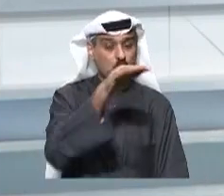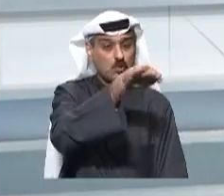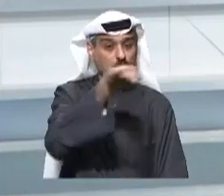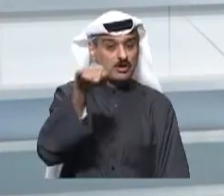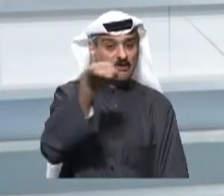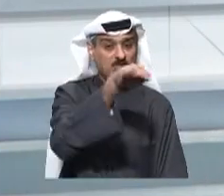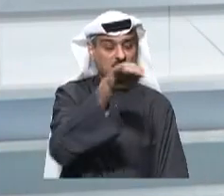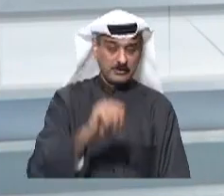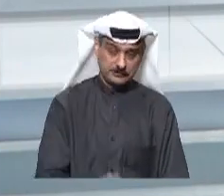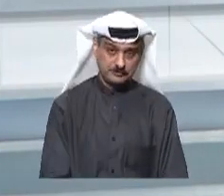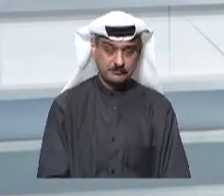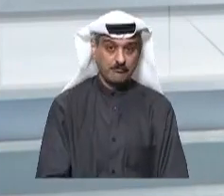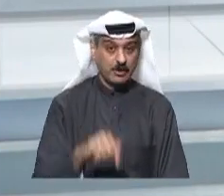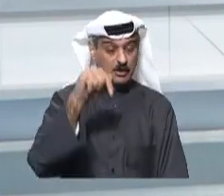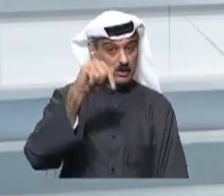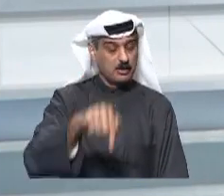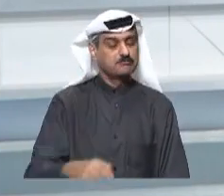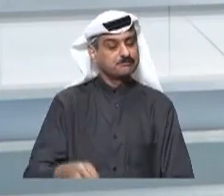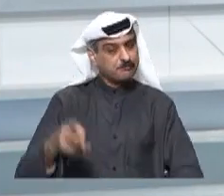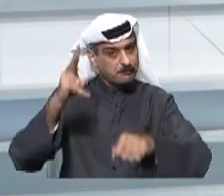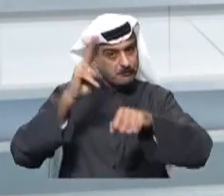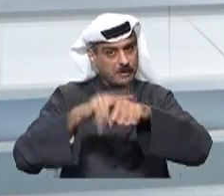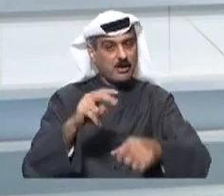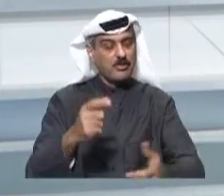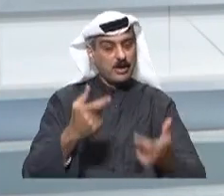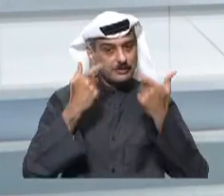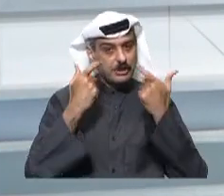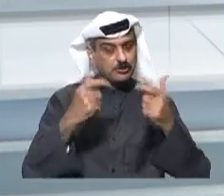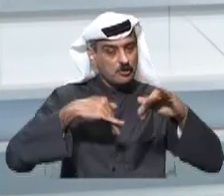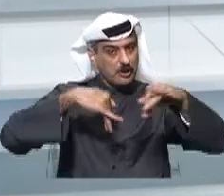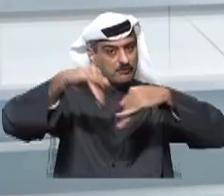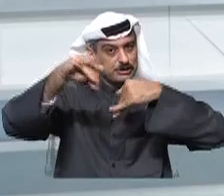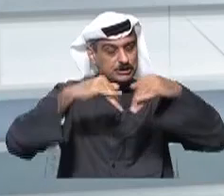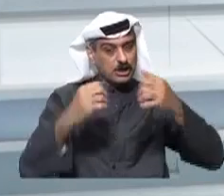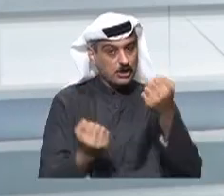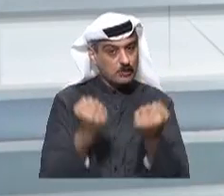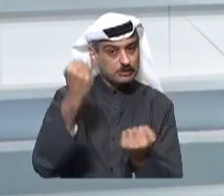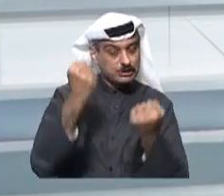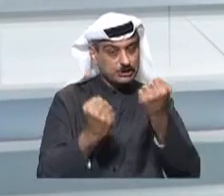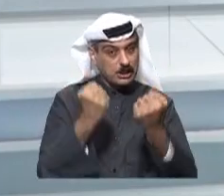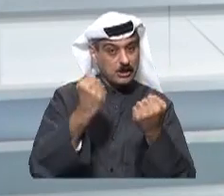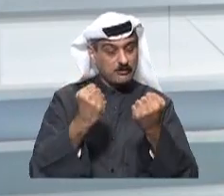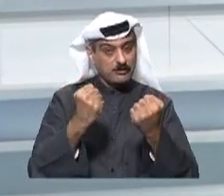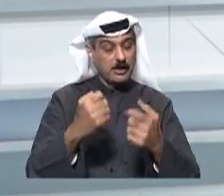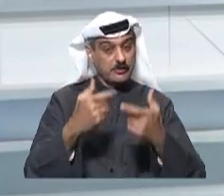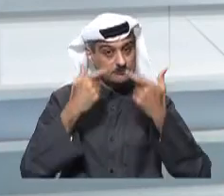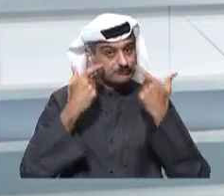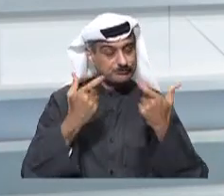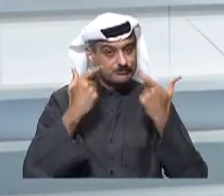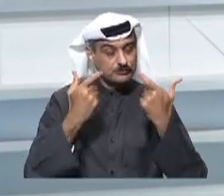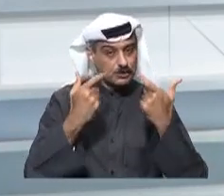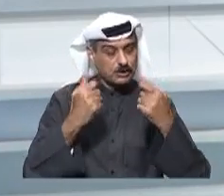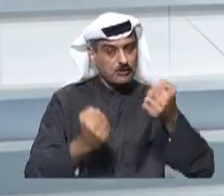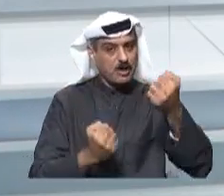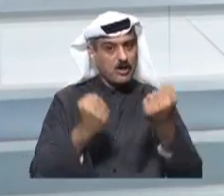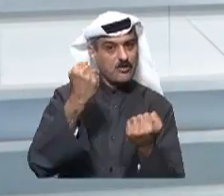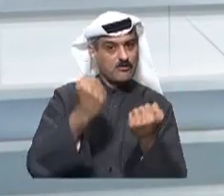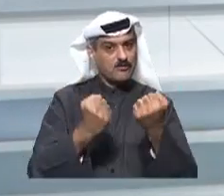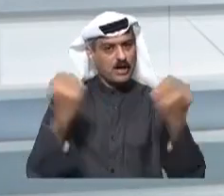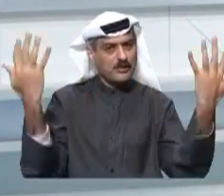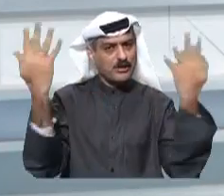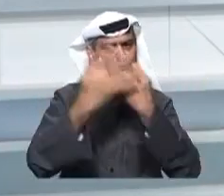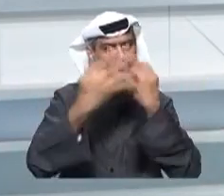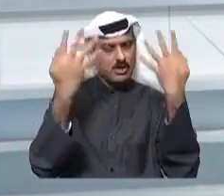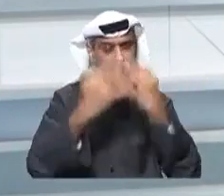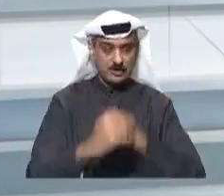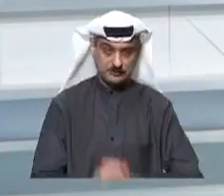المعدلات. لذلك نرد وننوه على مرتادين الطرق السريعة خارج المدينة بأخذ الحيطة والحذر أثناء القيادة في ظل هذه